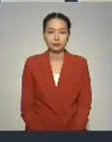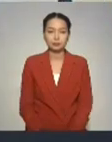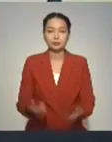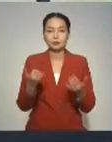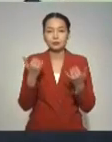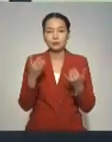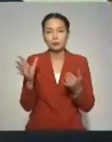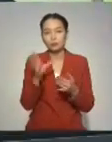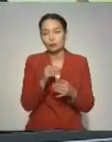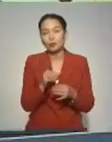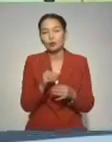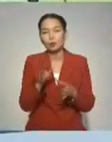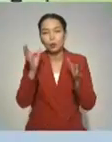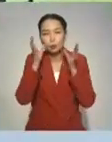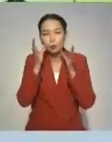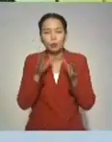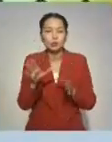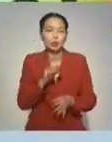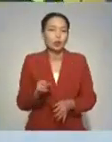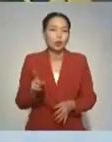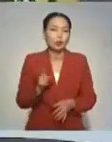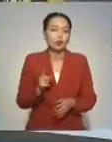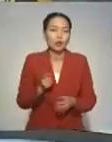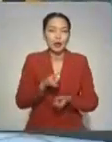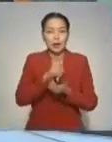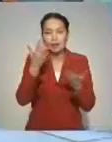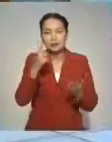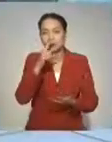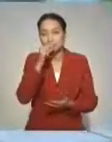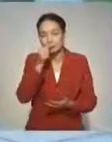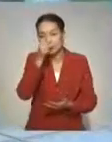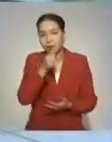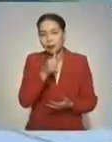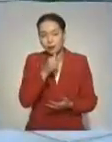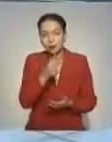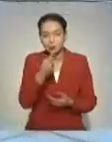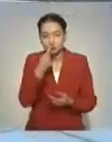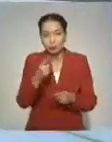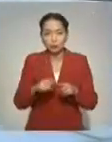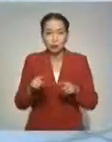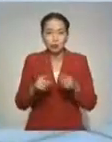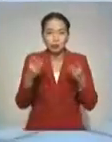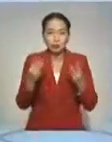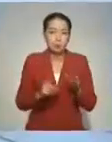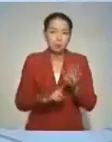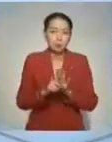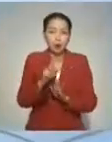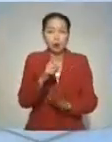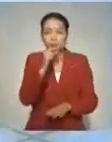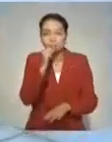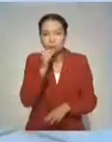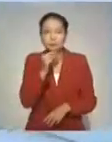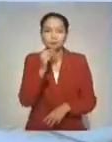Бүкіл мұсылман асыға күтетін қасиетті Рамазан айының басталуына санаулы күн қалды. Биыл ораза ұстап ауыз бекітуді бастайтын